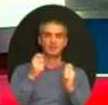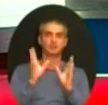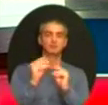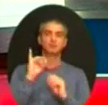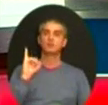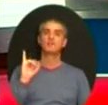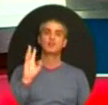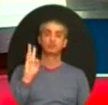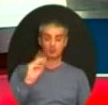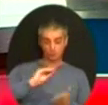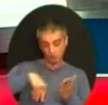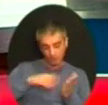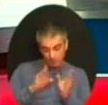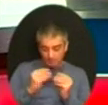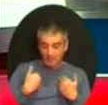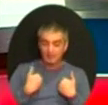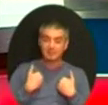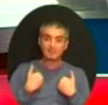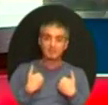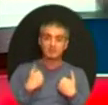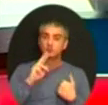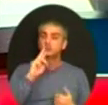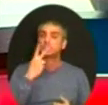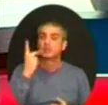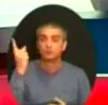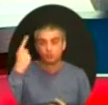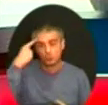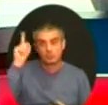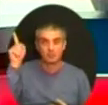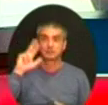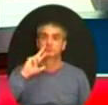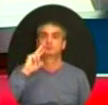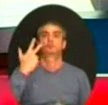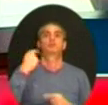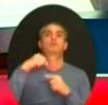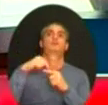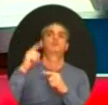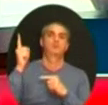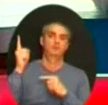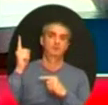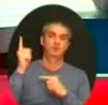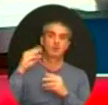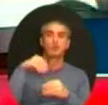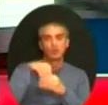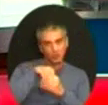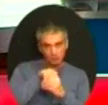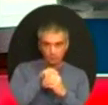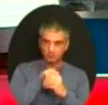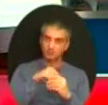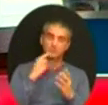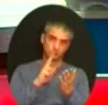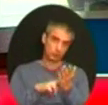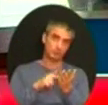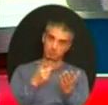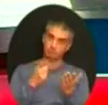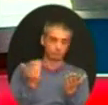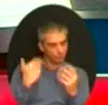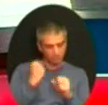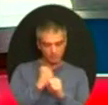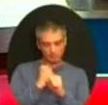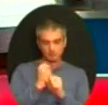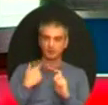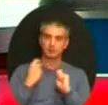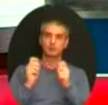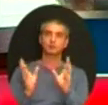יובל שטייניץ, הוא חתם יחד איתי. על שנתיים שהוא יזם את השלוש ועוד. הוא הביא החוק ההיסטורי. כולל, והוא אמר לי, אתה צודק, וואלה, אתה צודק, בוא נעשה,